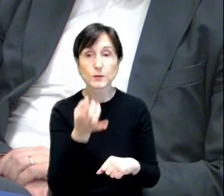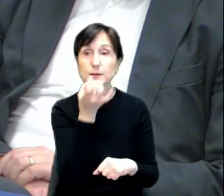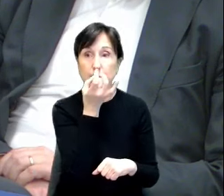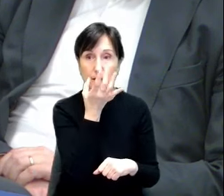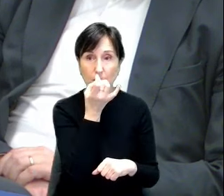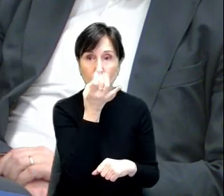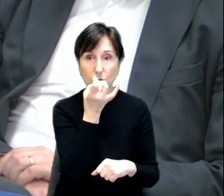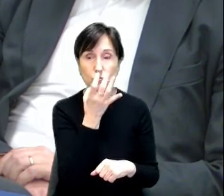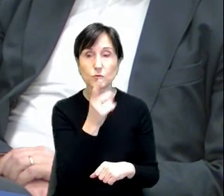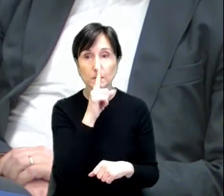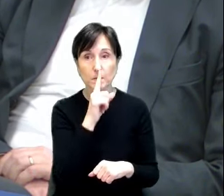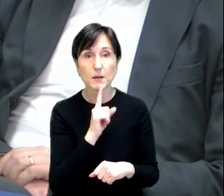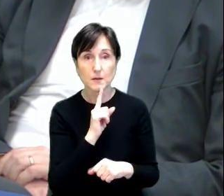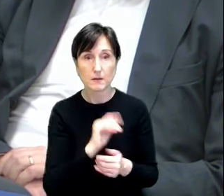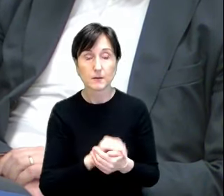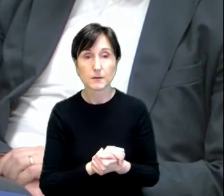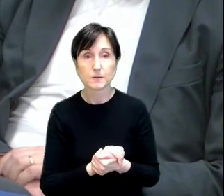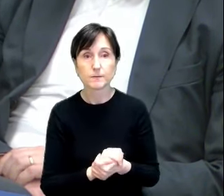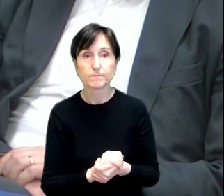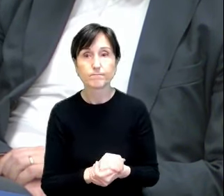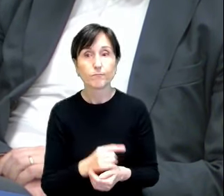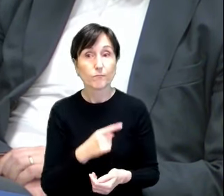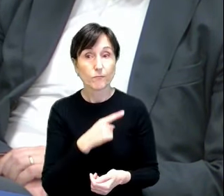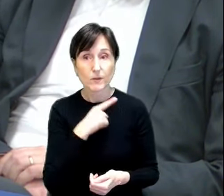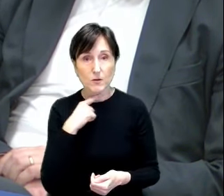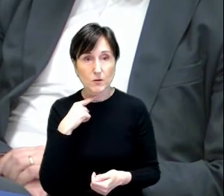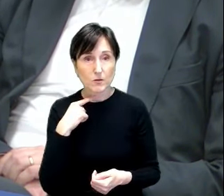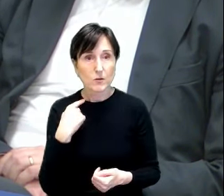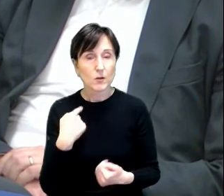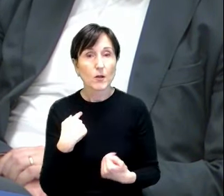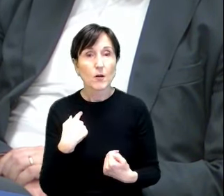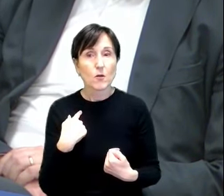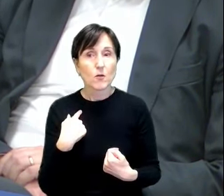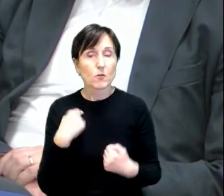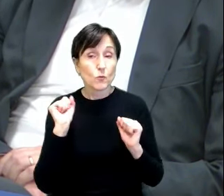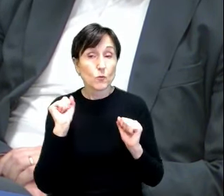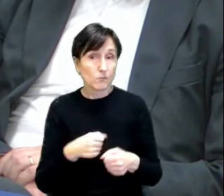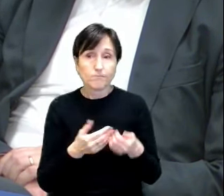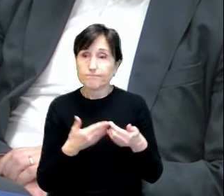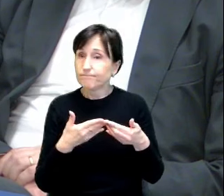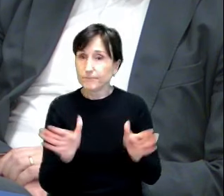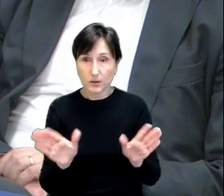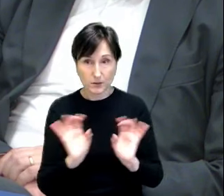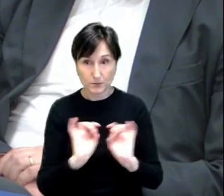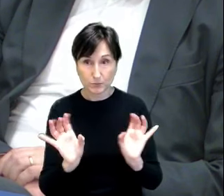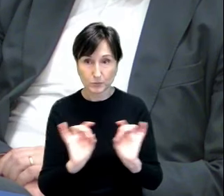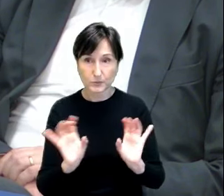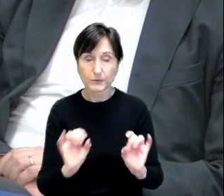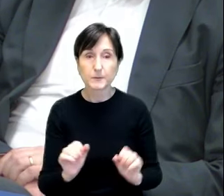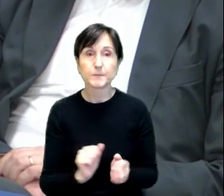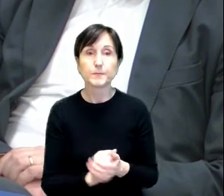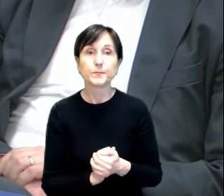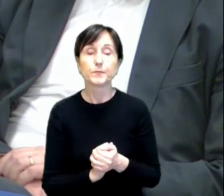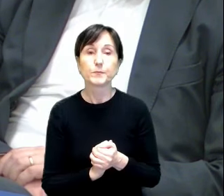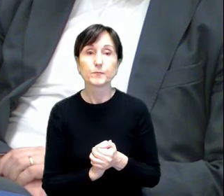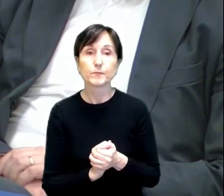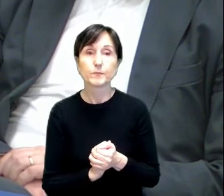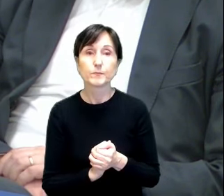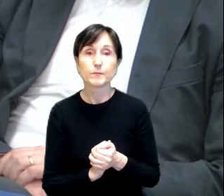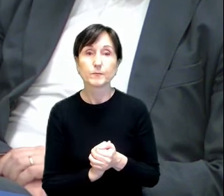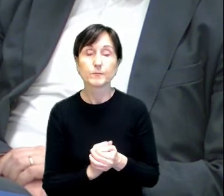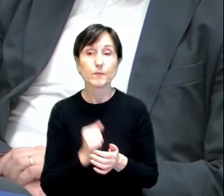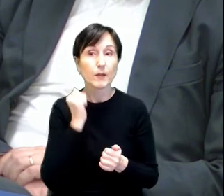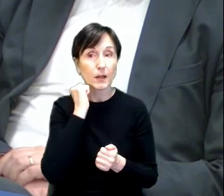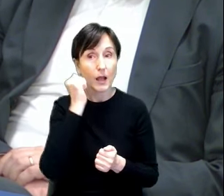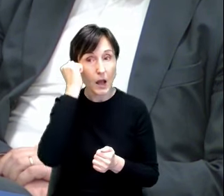mėnesį tai iš esmės turime ambicijų labai daug žinokit galėčiau ta tema kalbėti labai plačiai ačiū kad indikuojat ką reikia